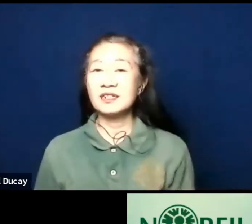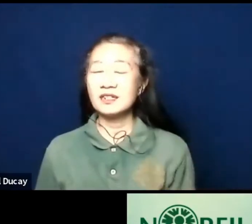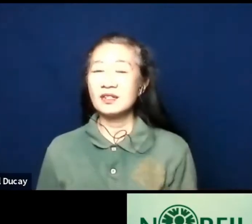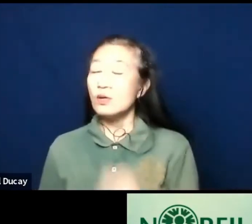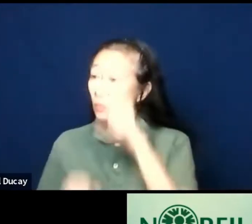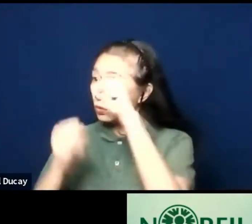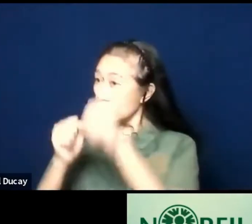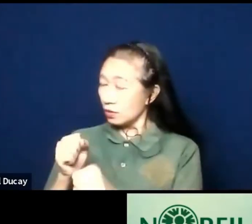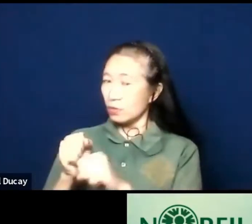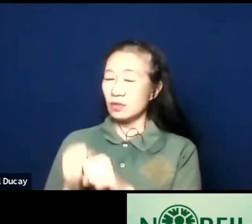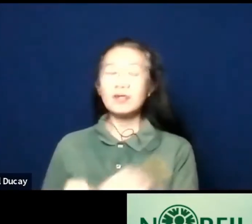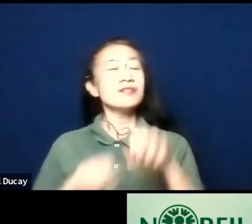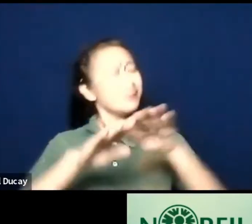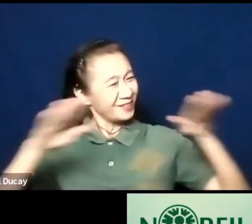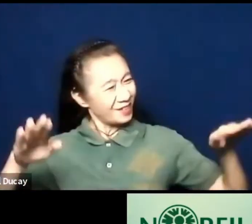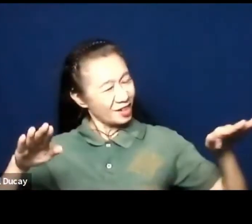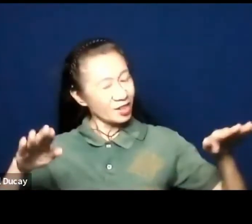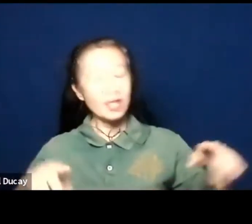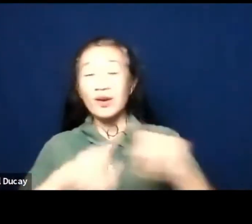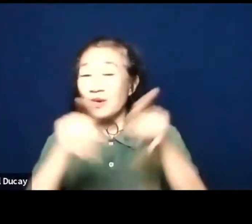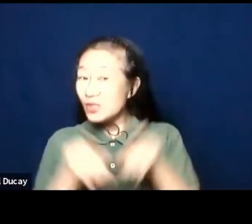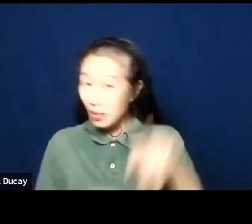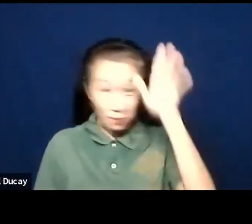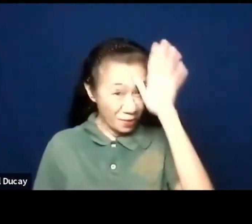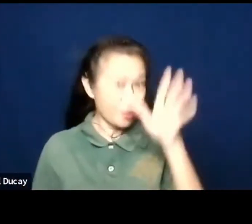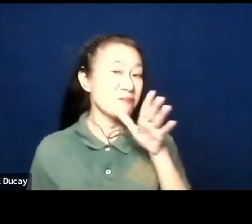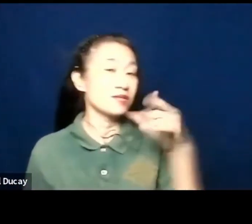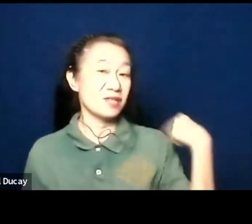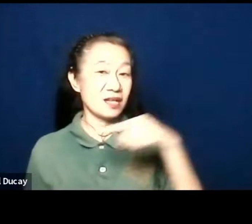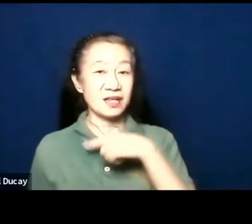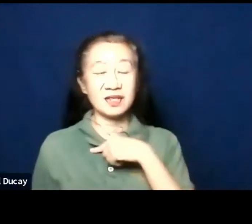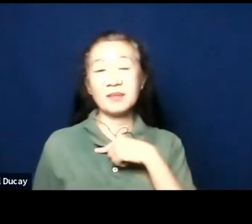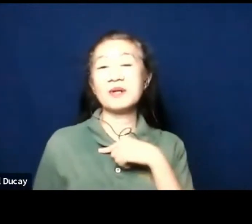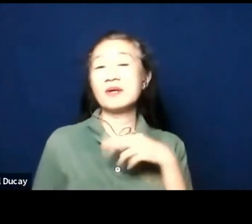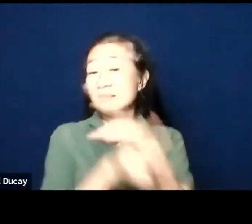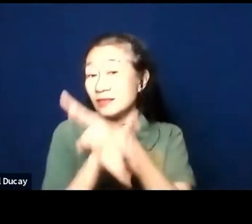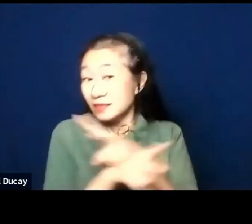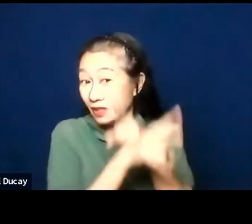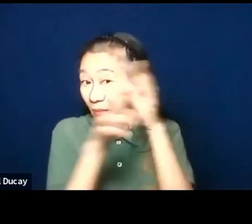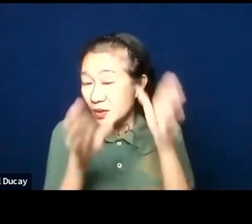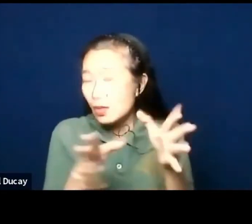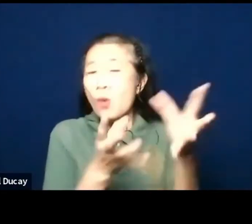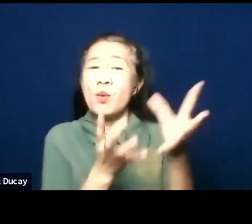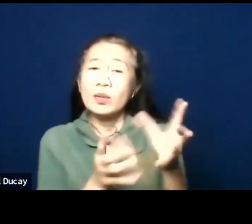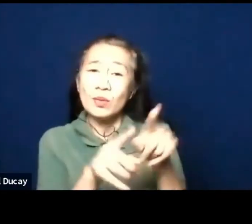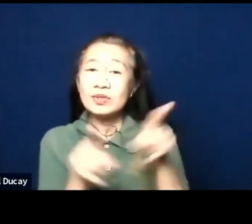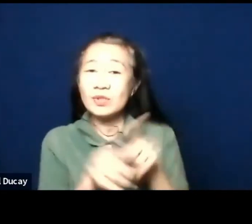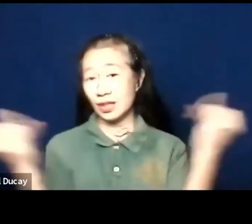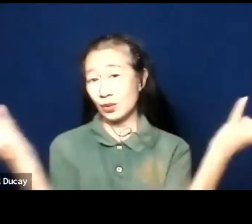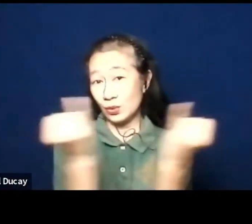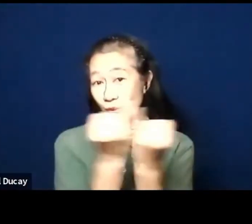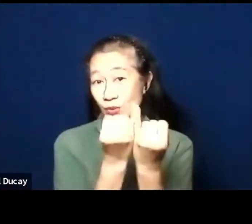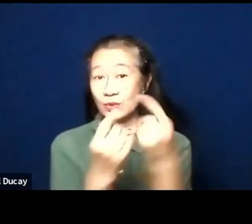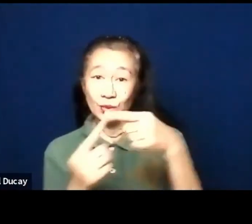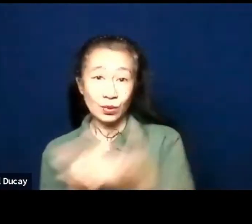So, mga bata at saka syempre mga magulang natin at mga primary caregivers, gusto ko rin po ipakilala po sa inyo